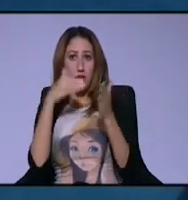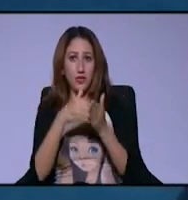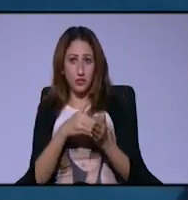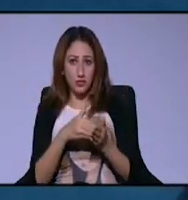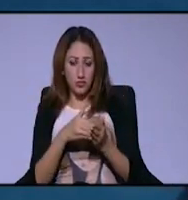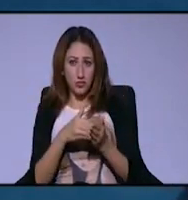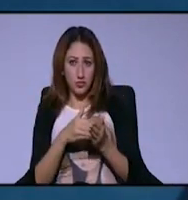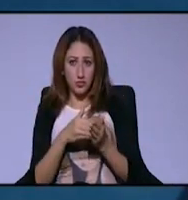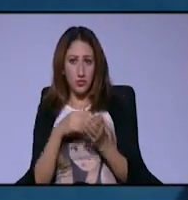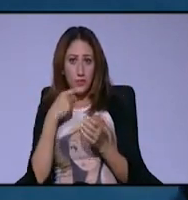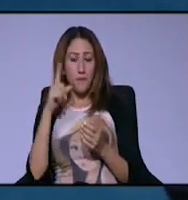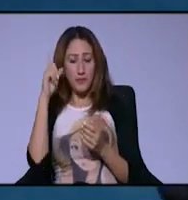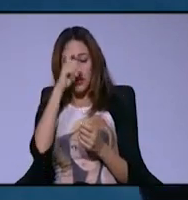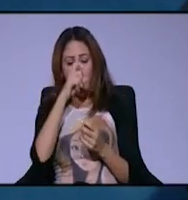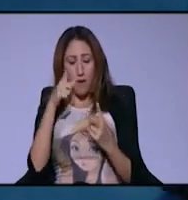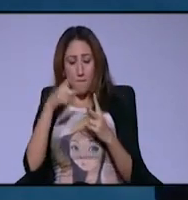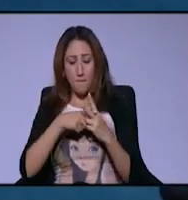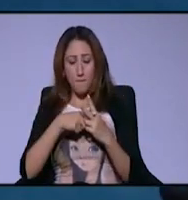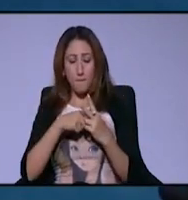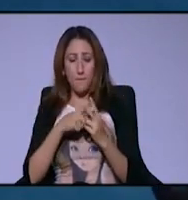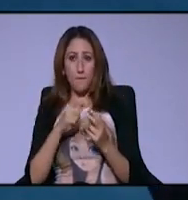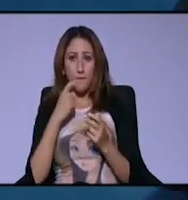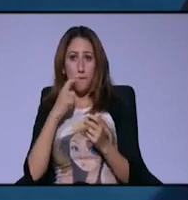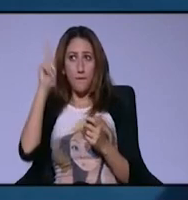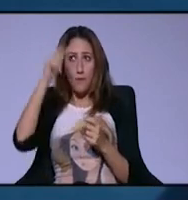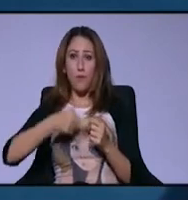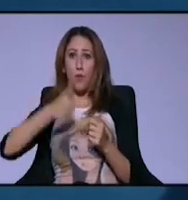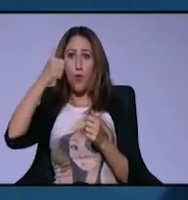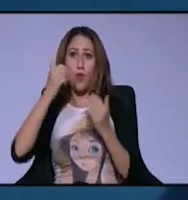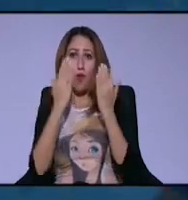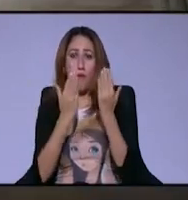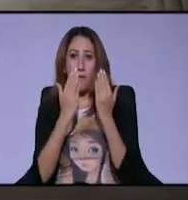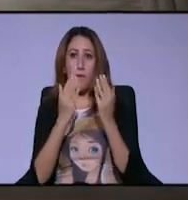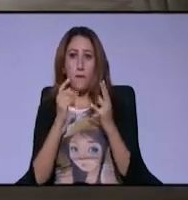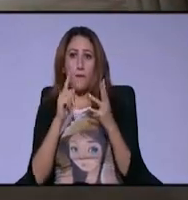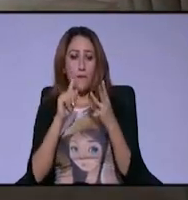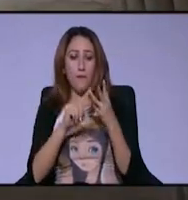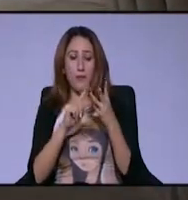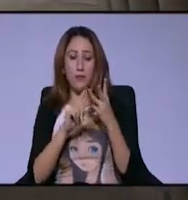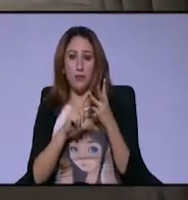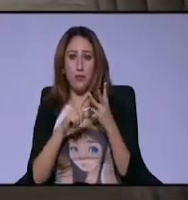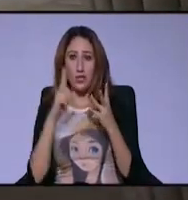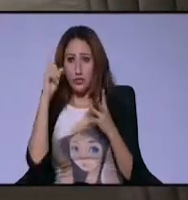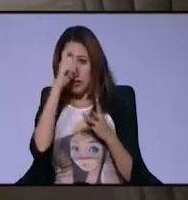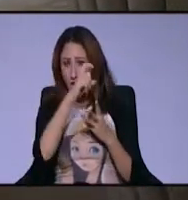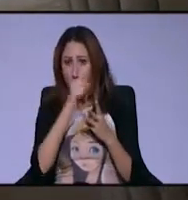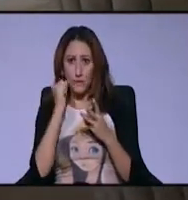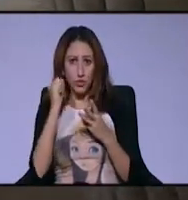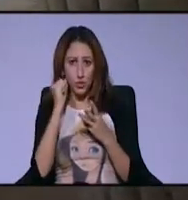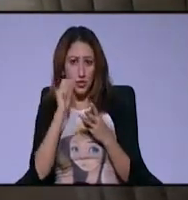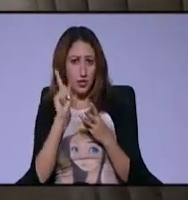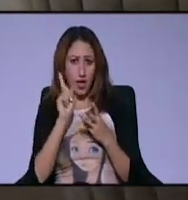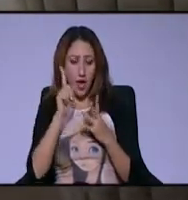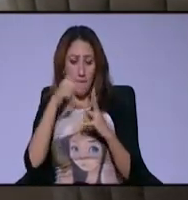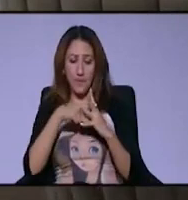تجعل بأسهم بينهم شديدا، فاستجيب له في سائر ذلك إلا الأخيرة، ولا تجعل بأسهم بينهم شديدا، قال